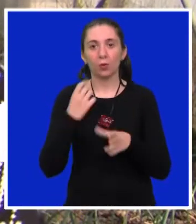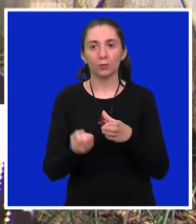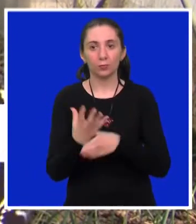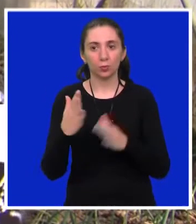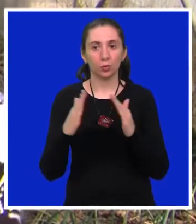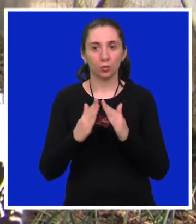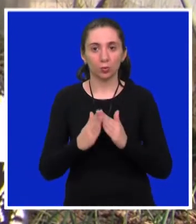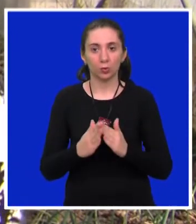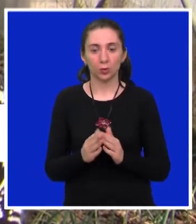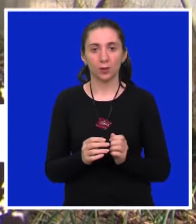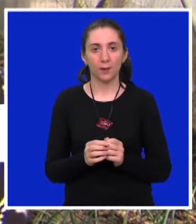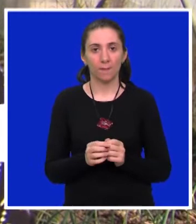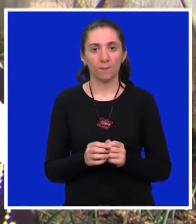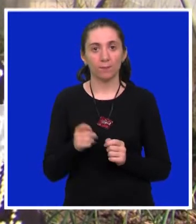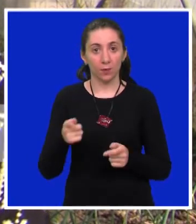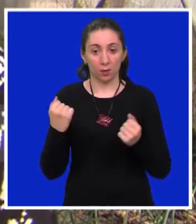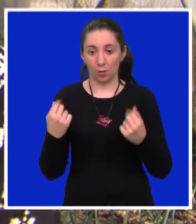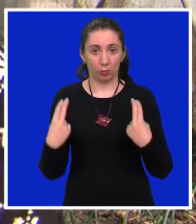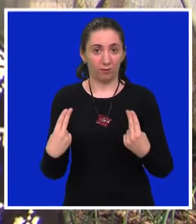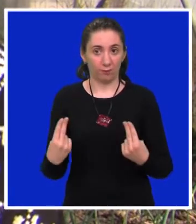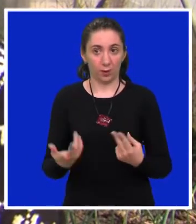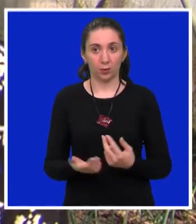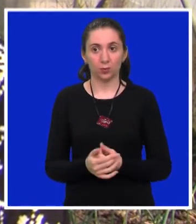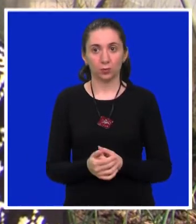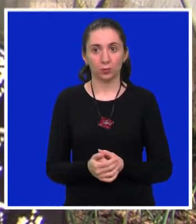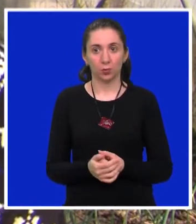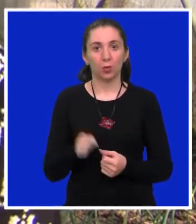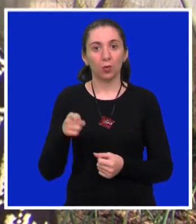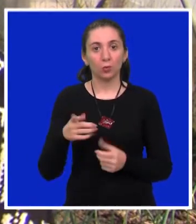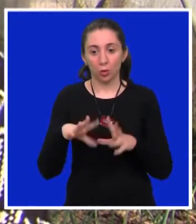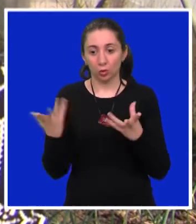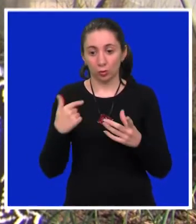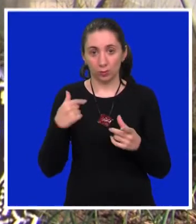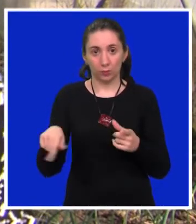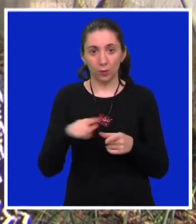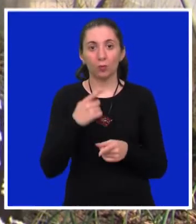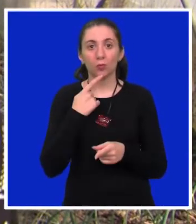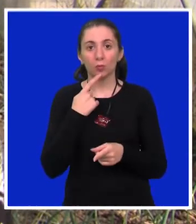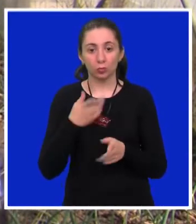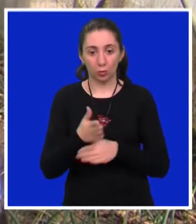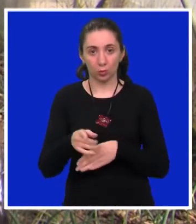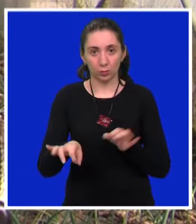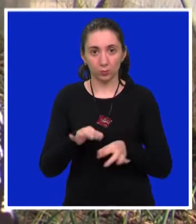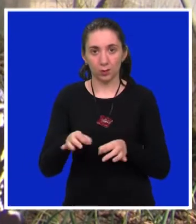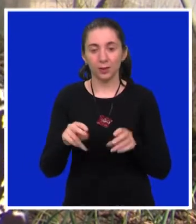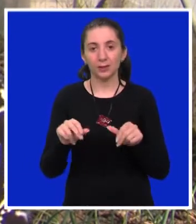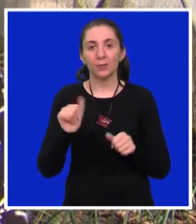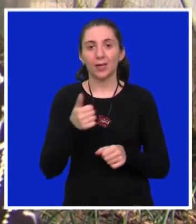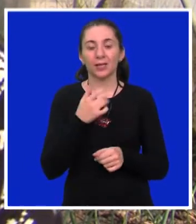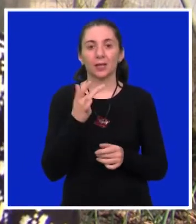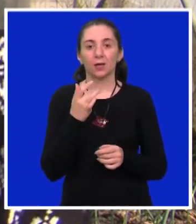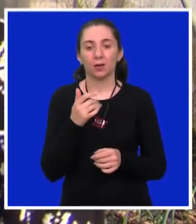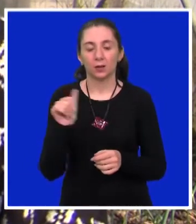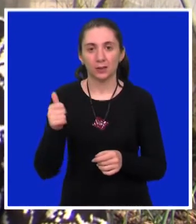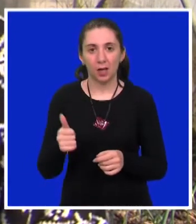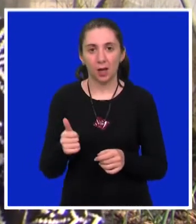se proizvede u kućanstvu i zbog toga izuzetno vrijedno, jer to je ono što smo mi zapravo pokušavali kroz ovaj projekt Zemlja je zlato koji smo